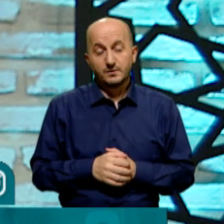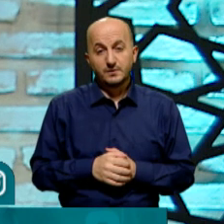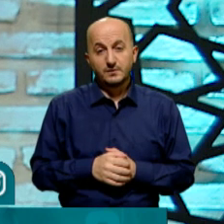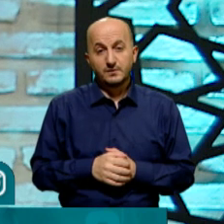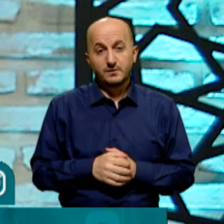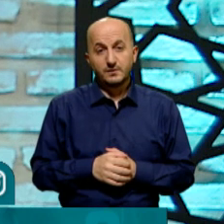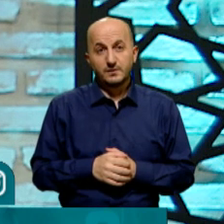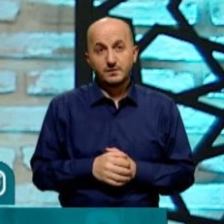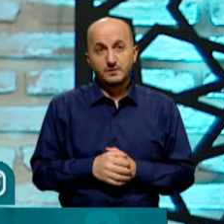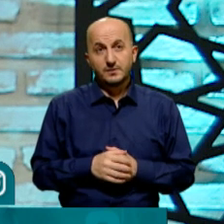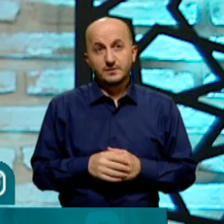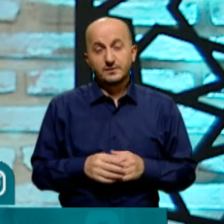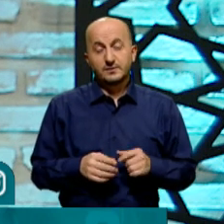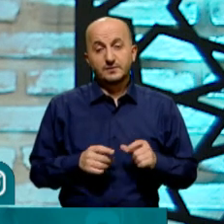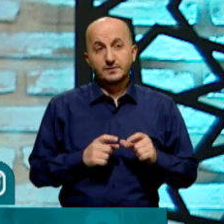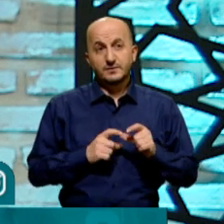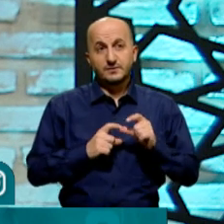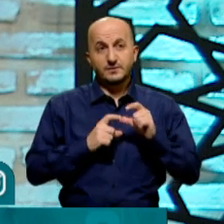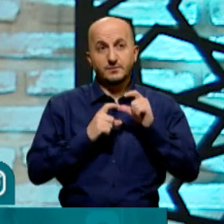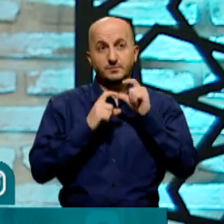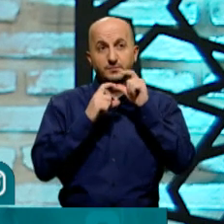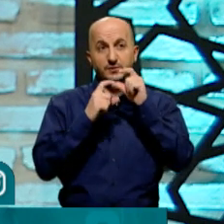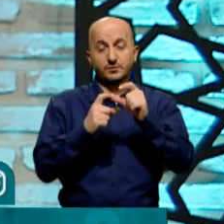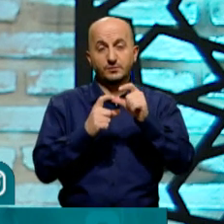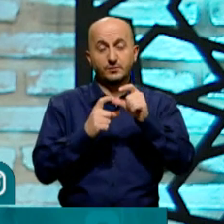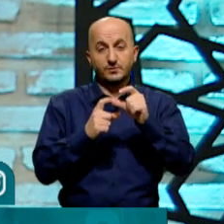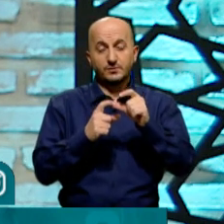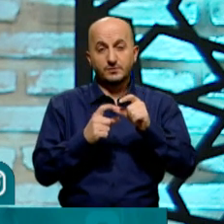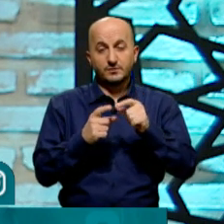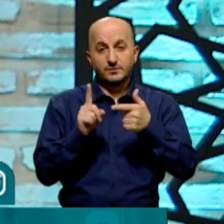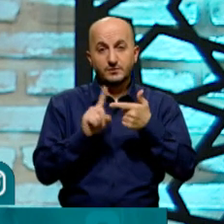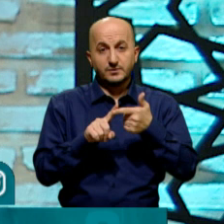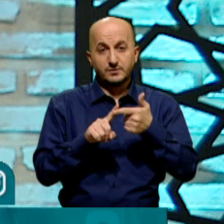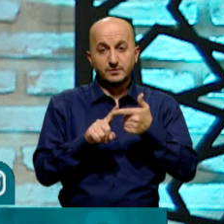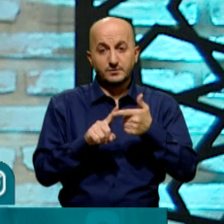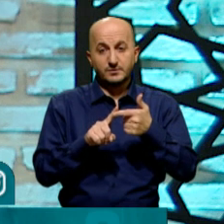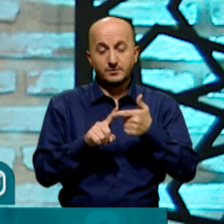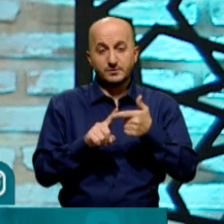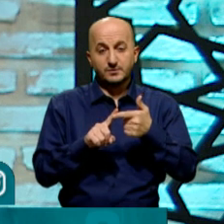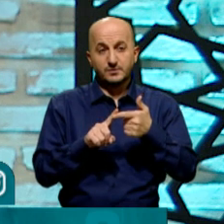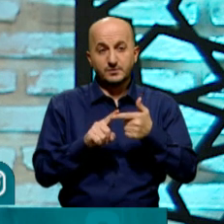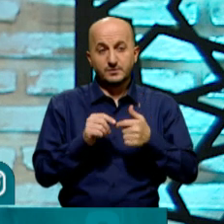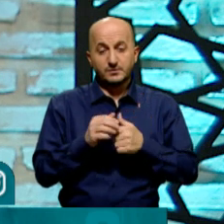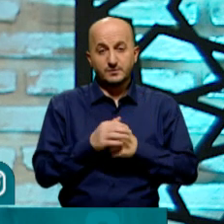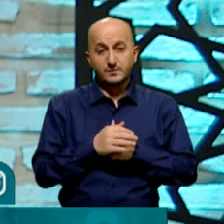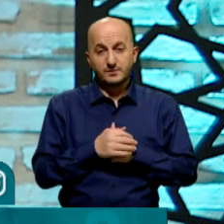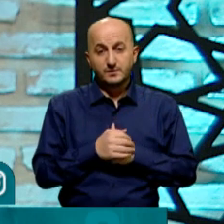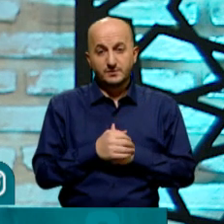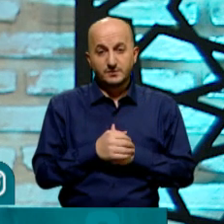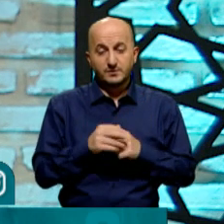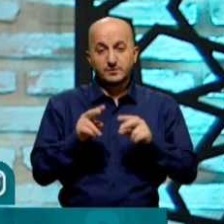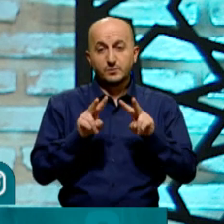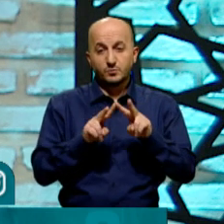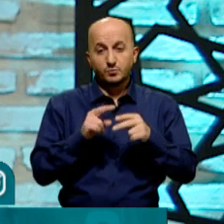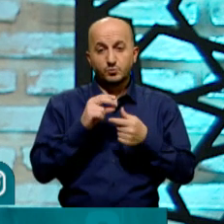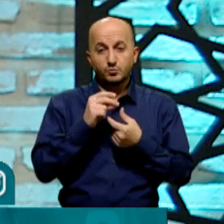soruyla aynen müteşekkil bir soru daha vardı. Buyurun. Burada musaharet devam ediyor mu etmez mi? Hocam sanki musaharet